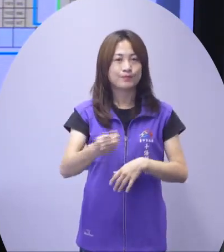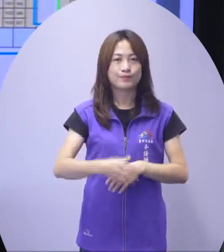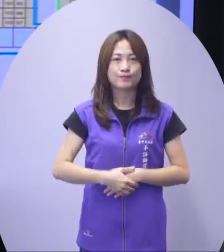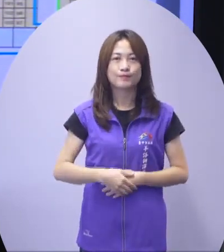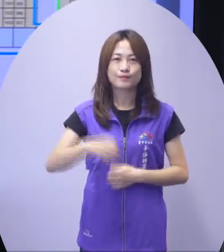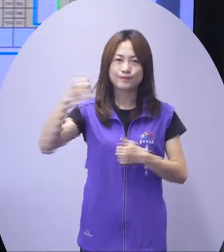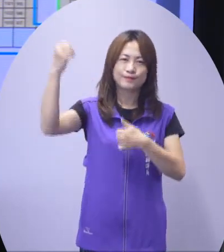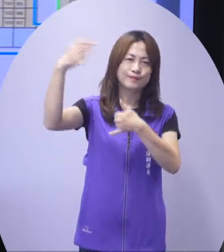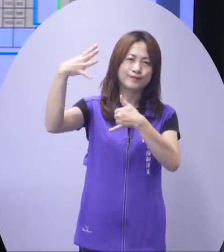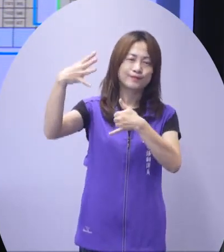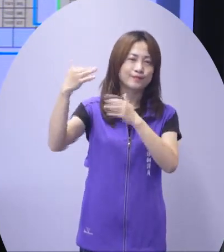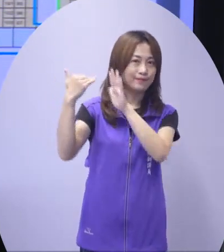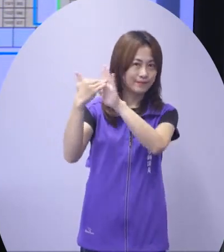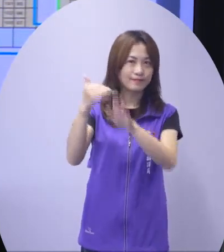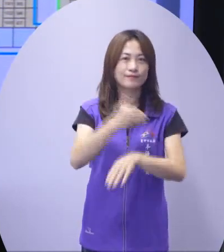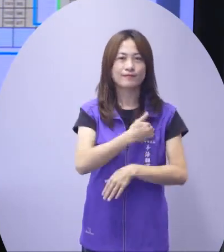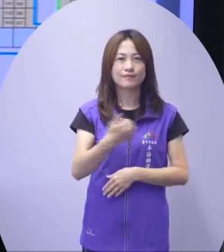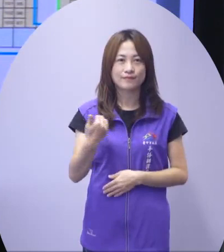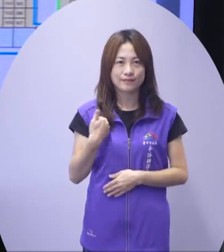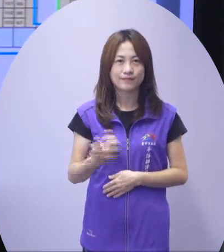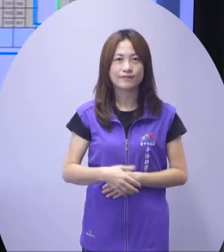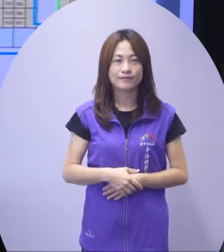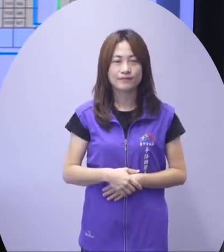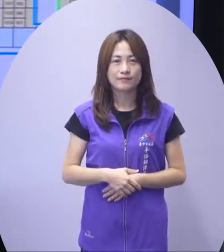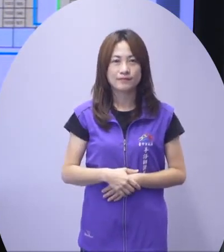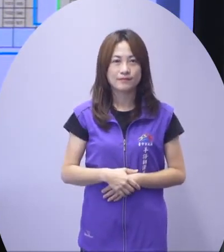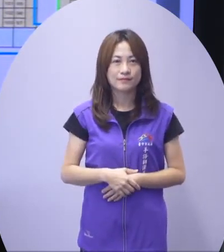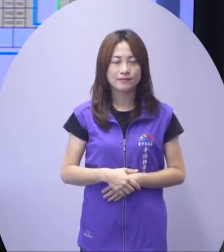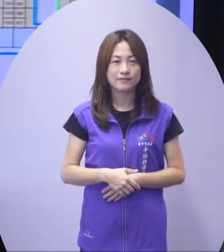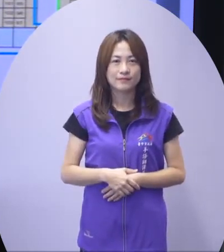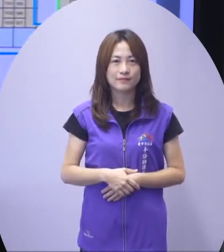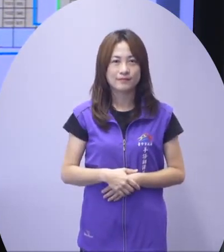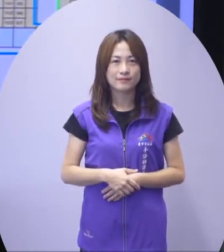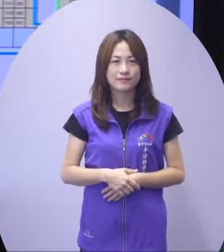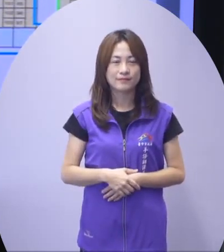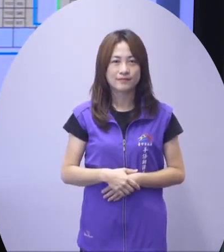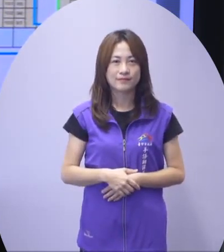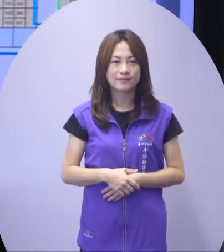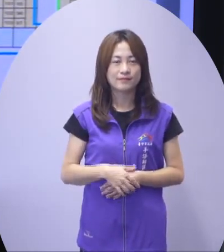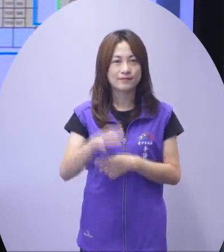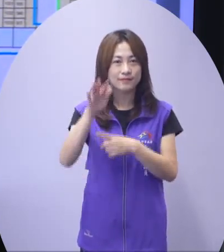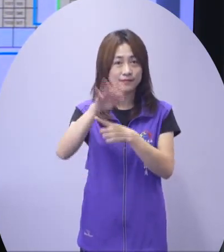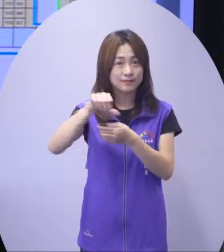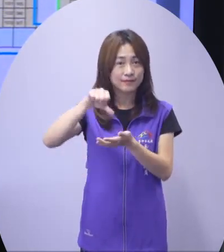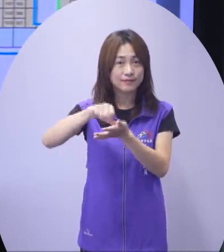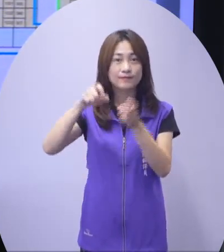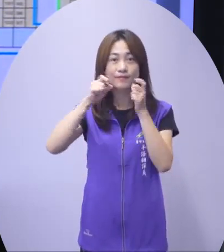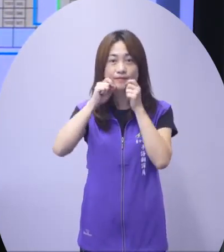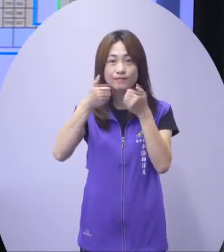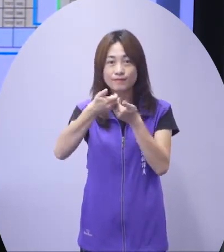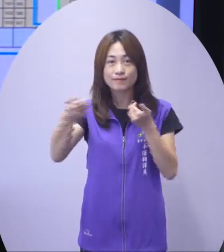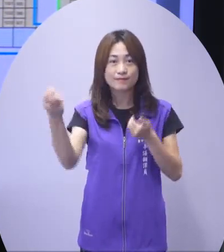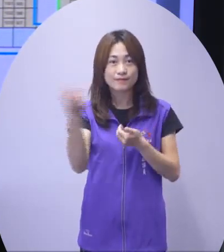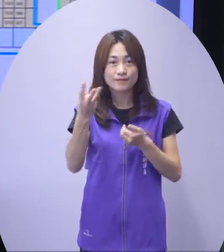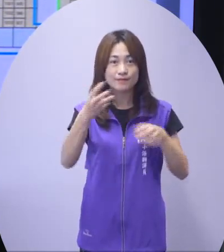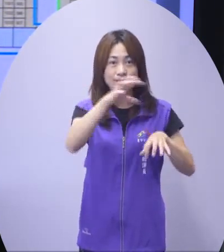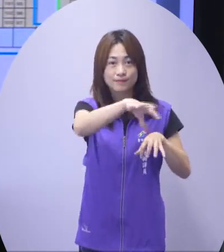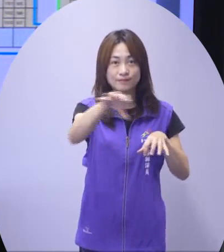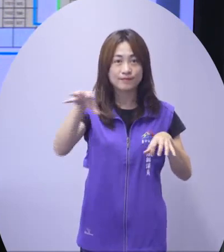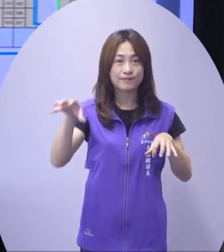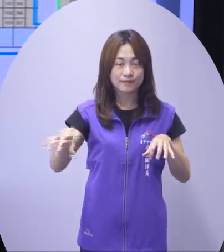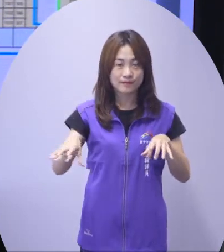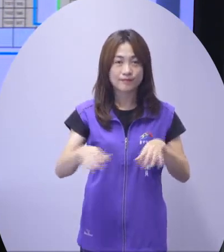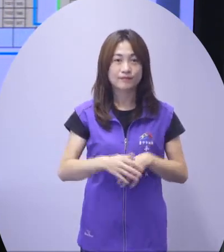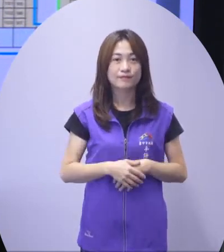农村美食的品尝哦。按整个农产品行销区规划3个区块，第一个就是有机跟产销